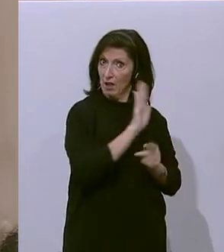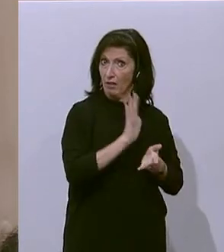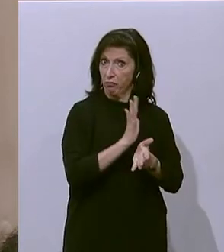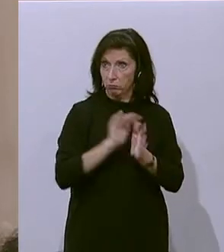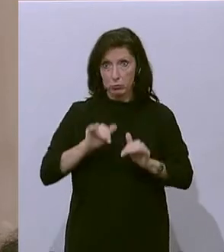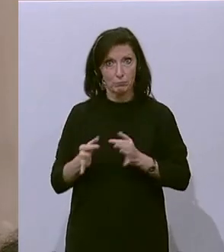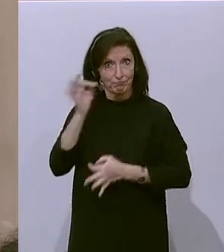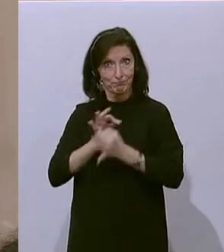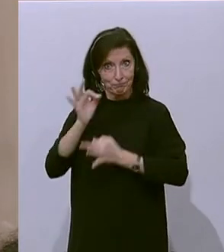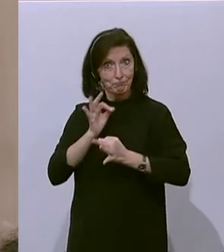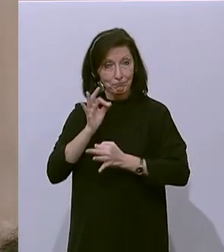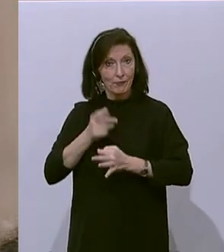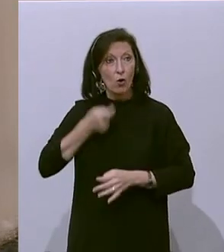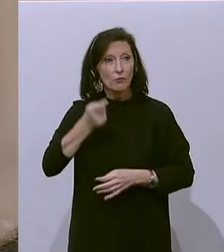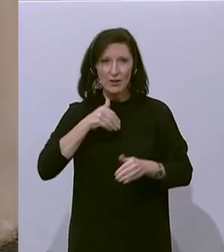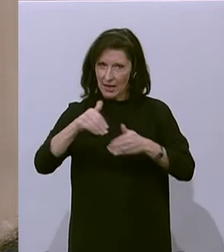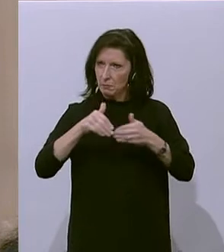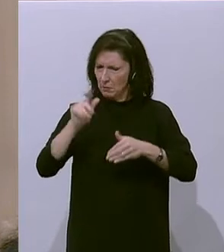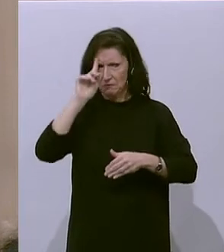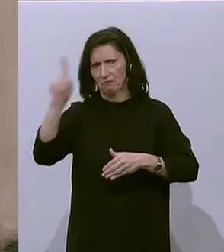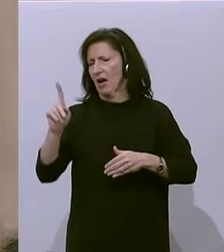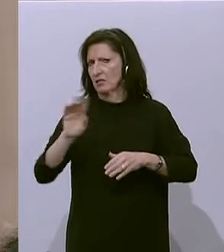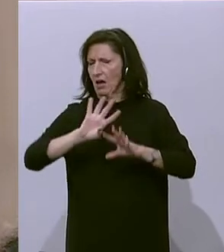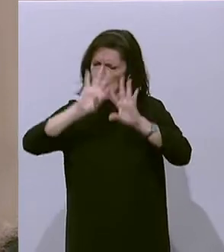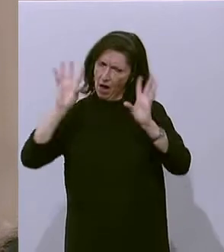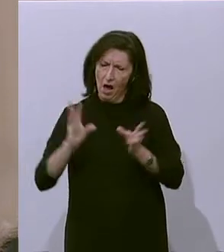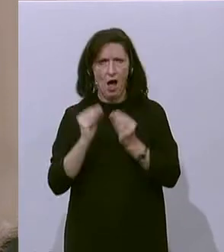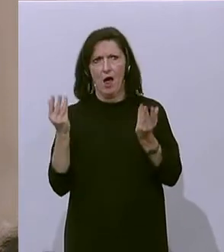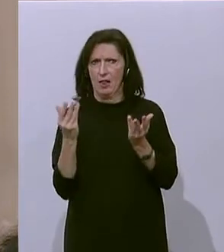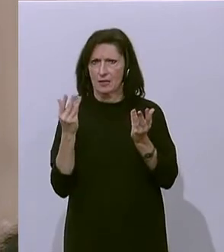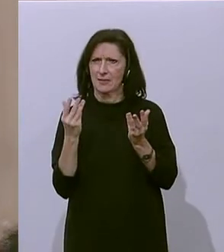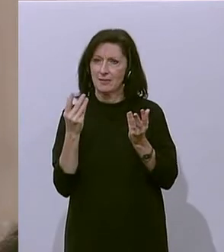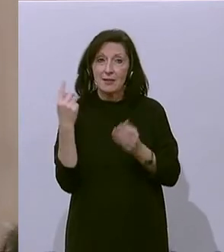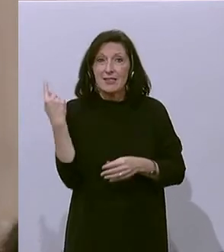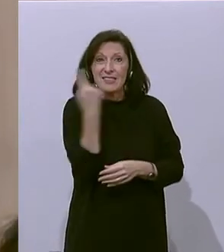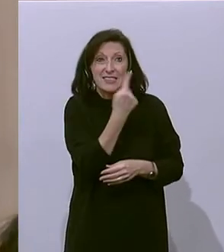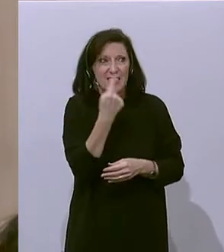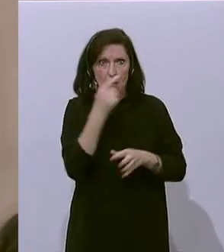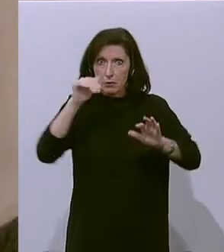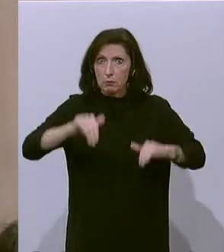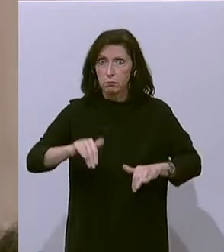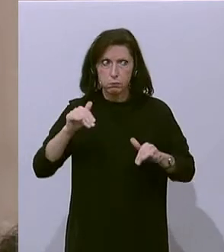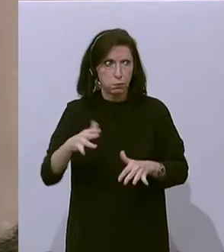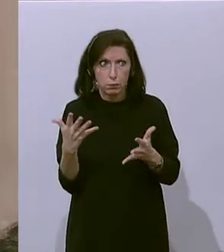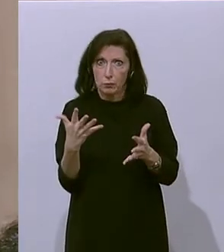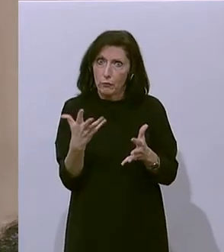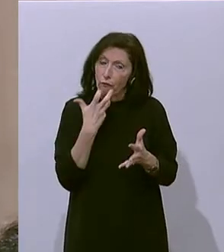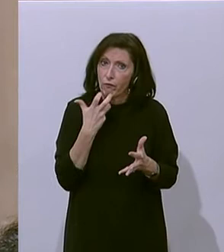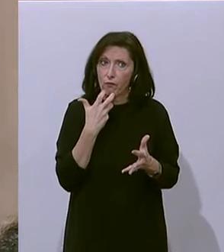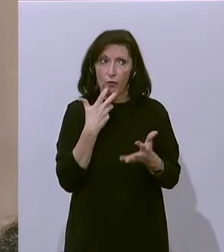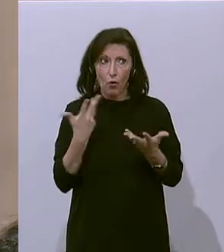das Finanzministerium muss daher alles selbst das größte Interesse daran haben, dass diese Aufklärung